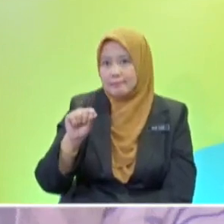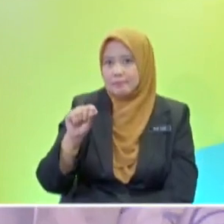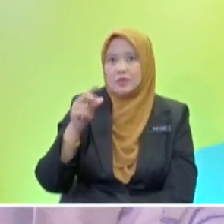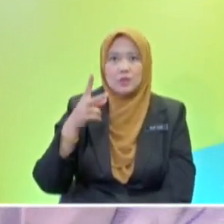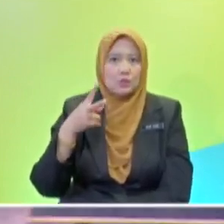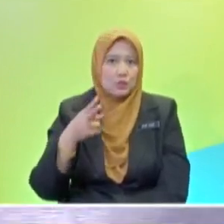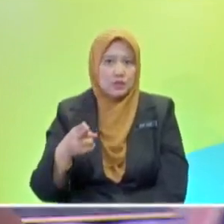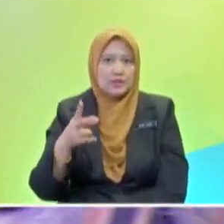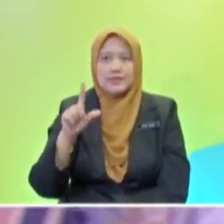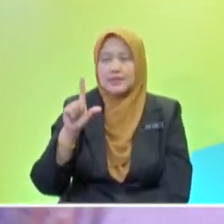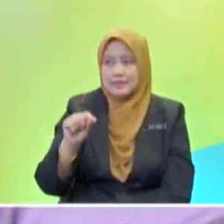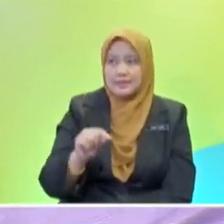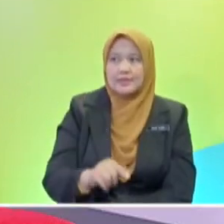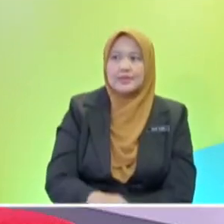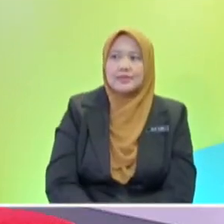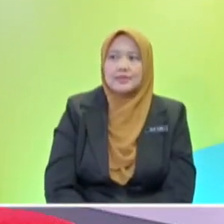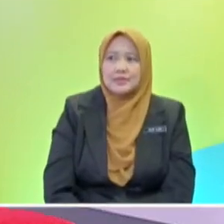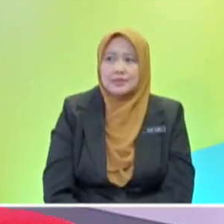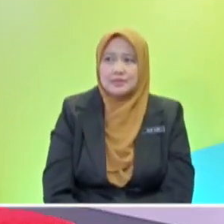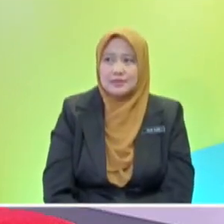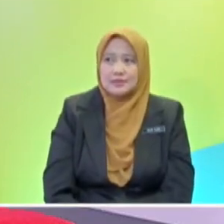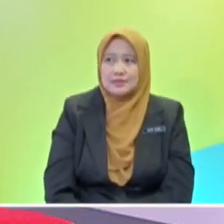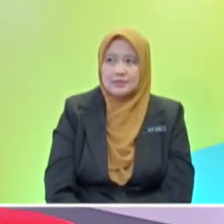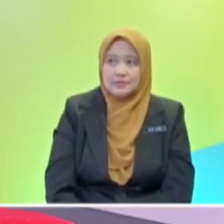foto yang pertama itu bisa yang pertama